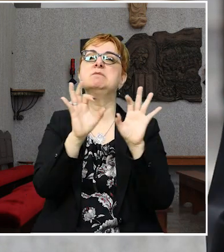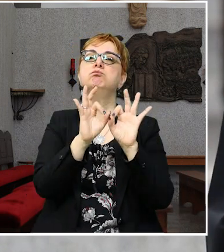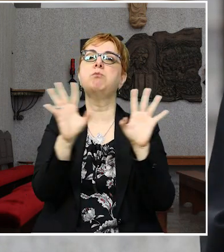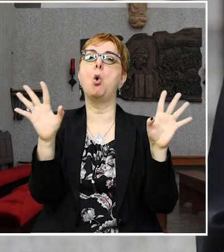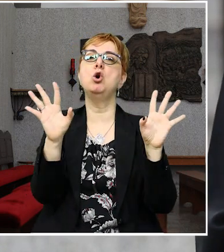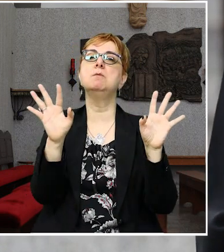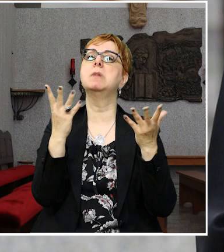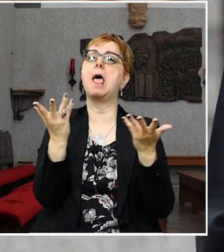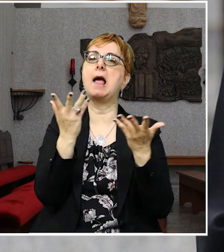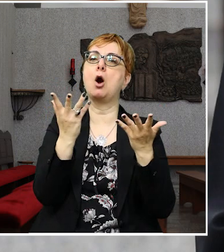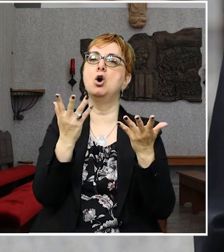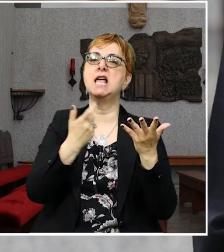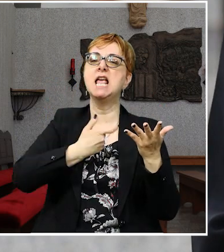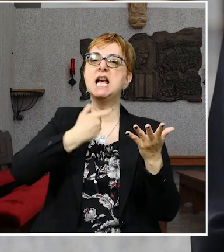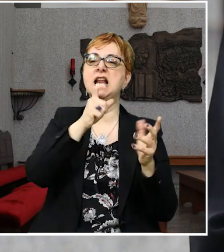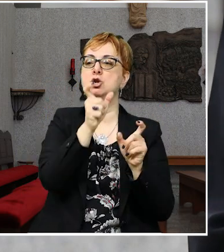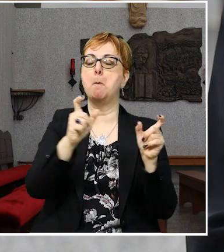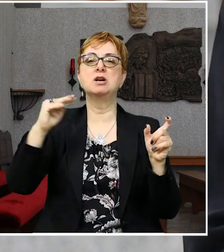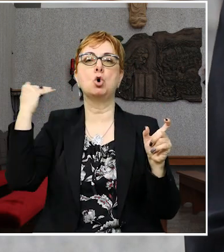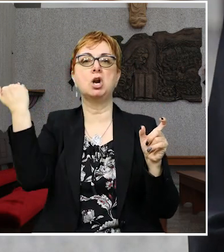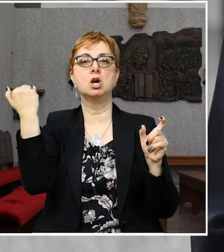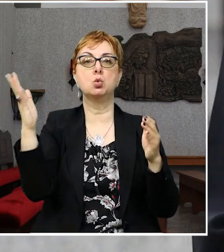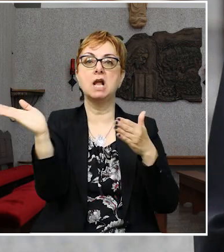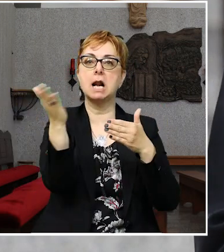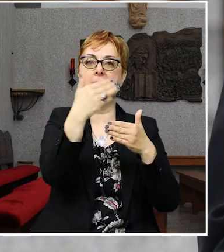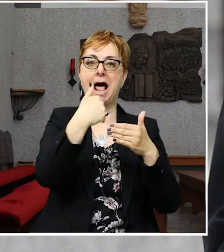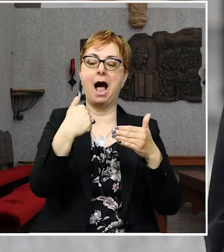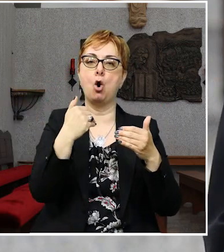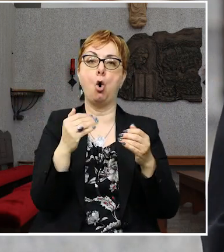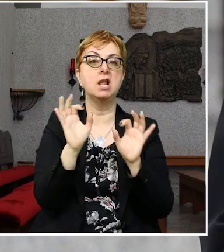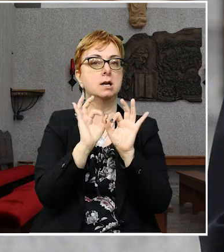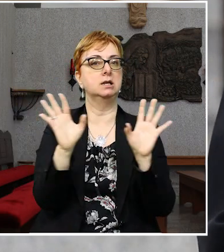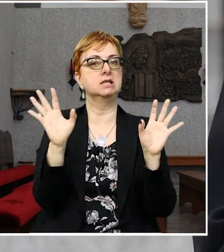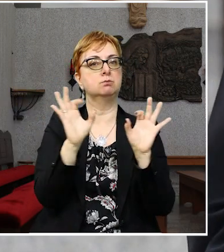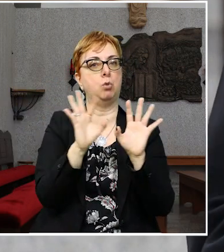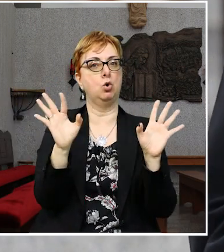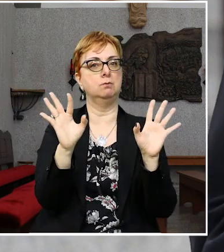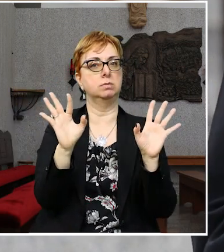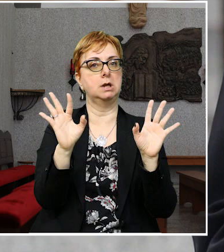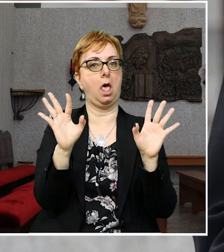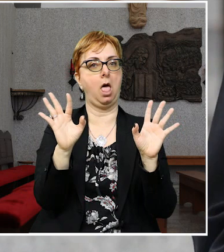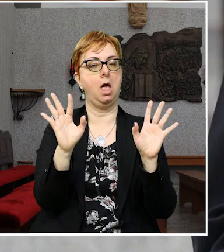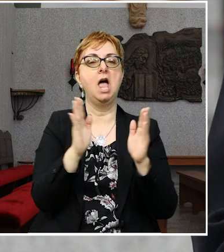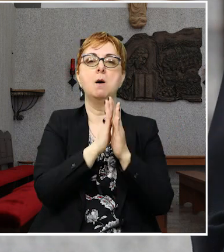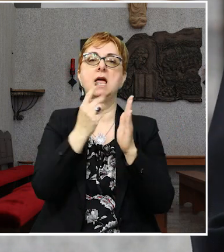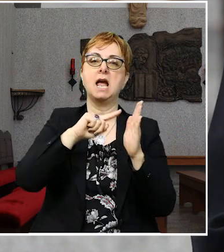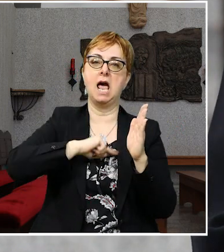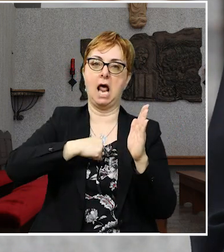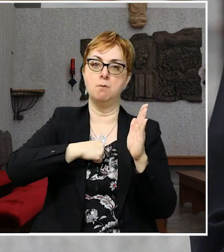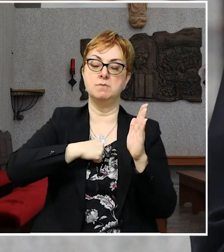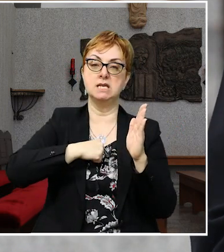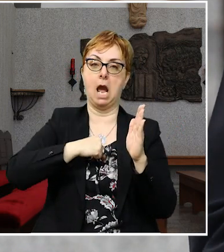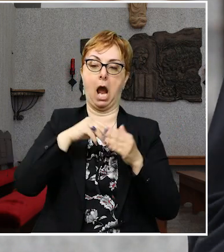a raccogliere il grido di tutti. La mia preghiera che inizia nel mio